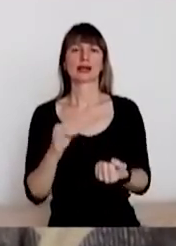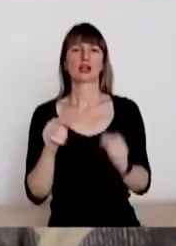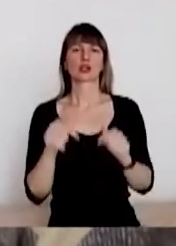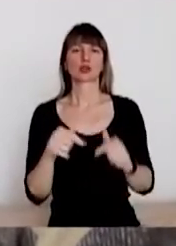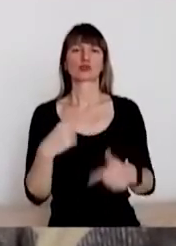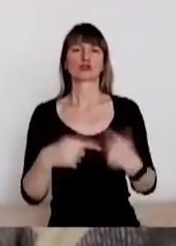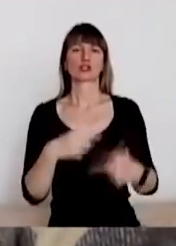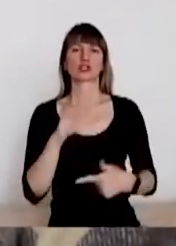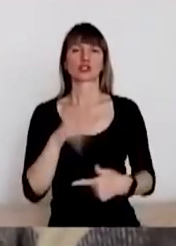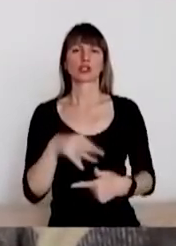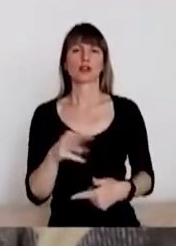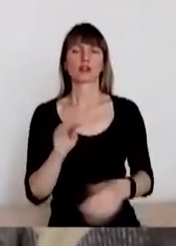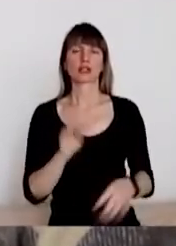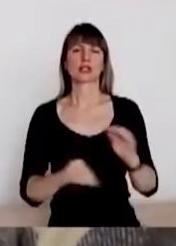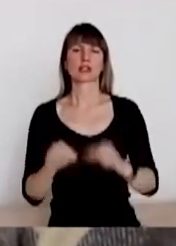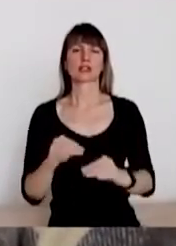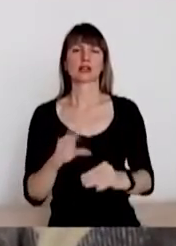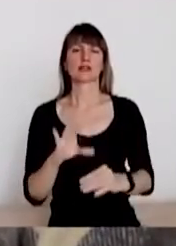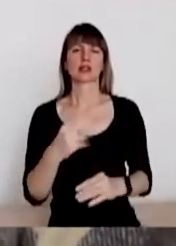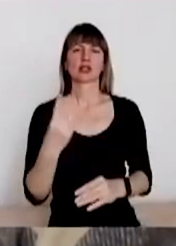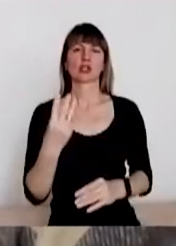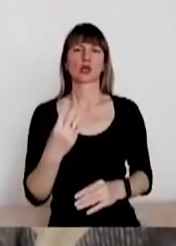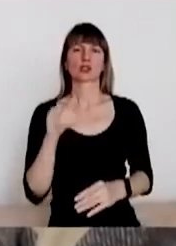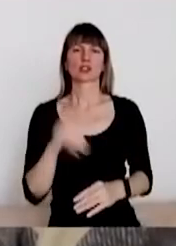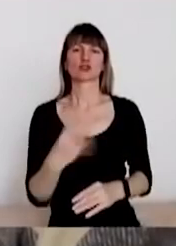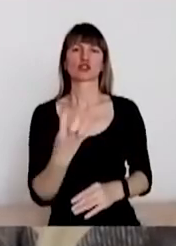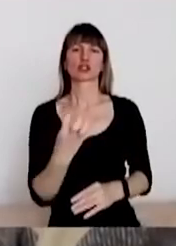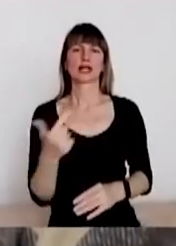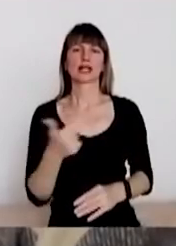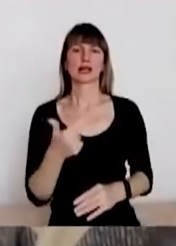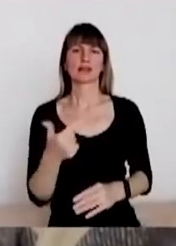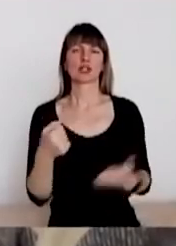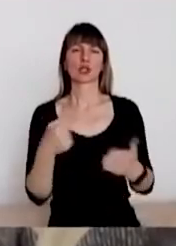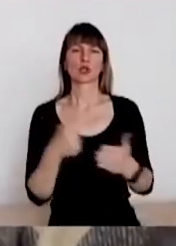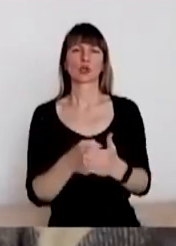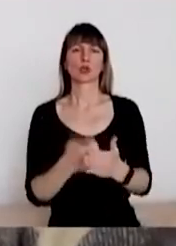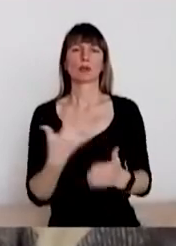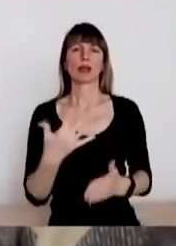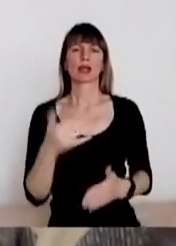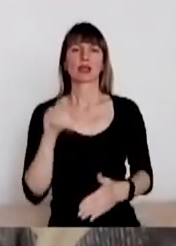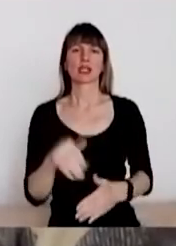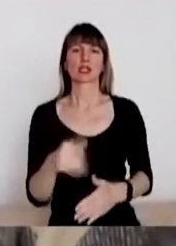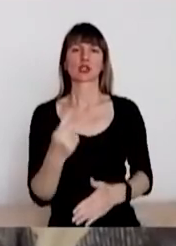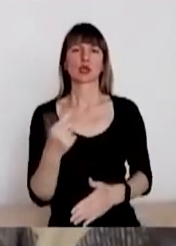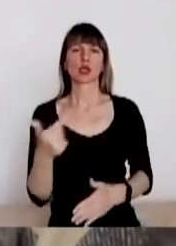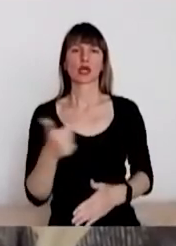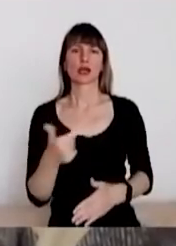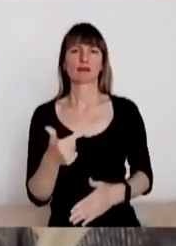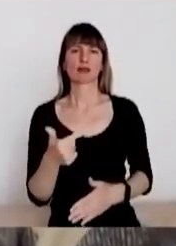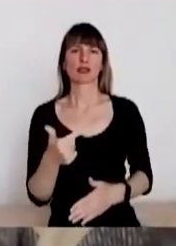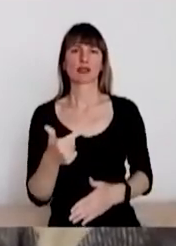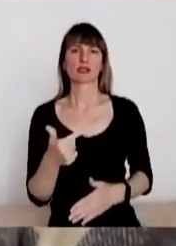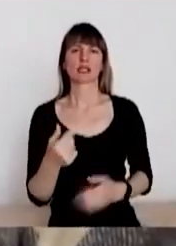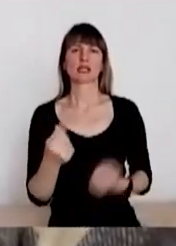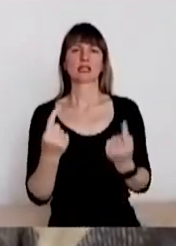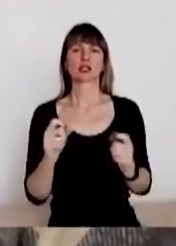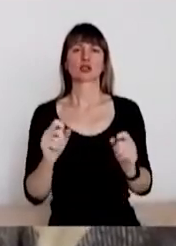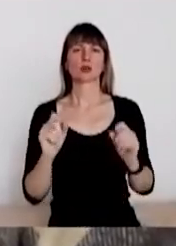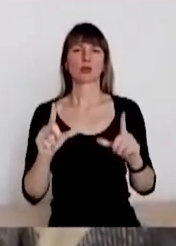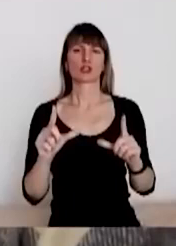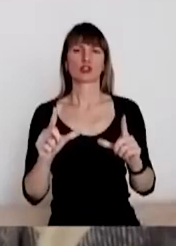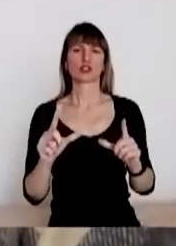штраф складає від 3400 гривень до 5100 гривень, тобто значно більше.